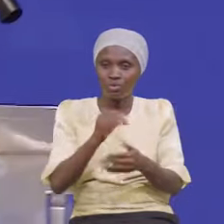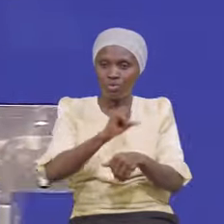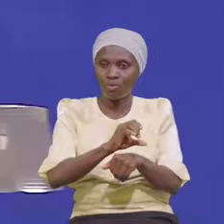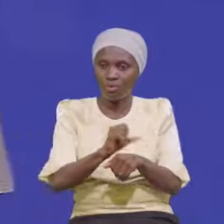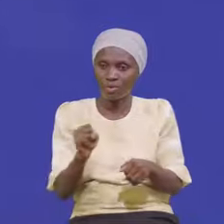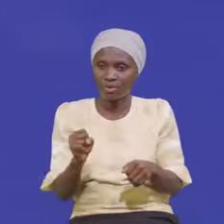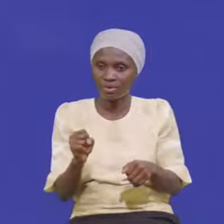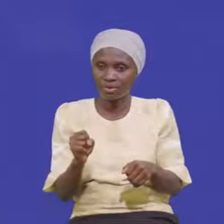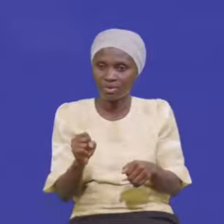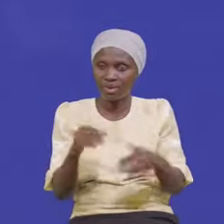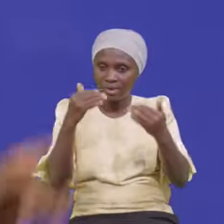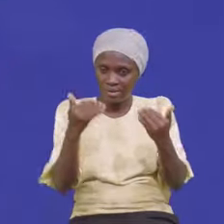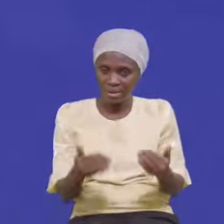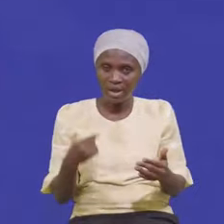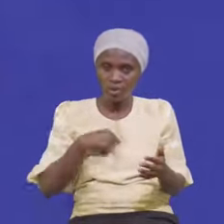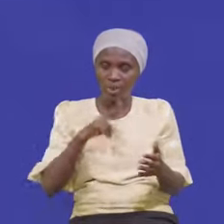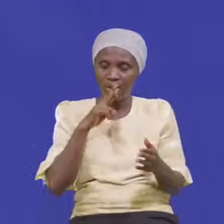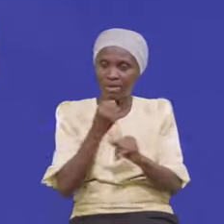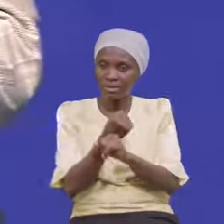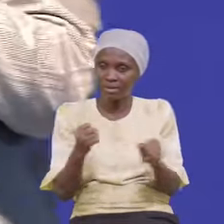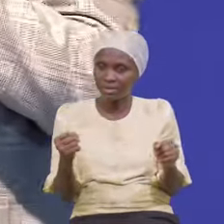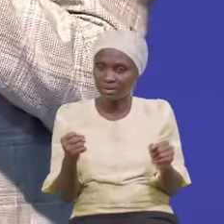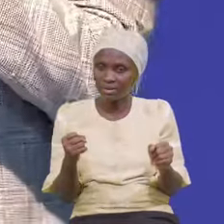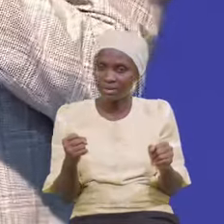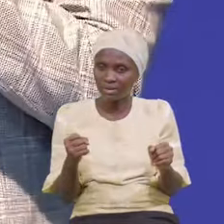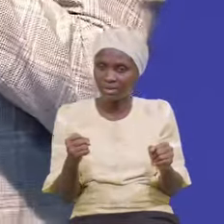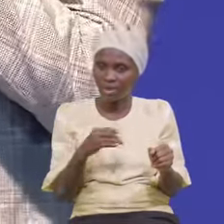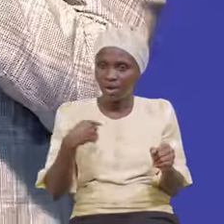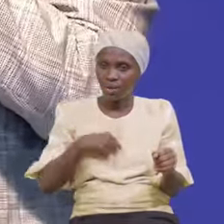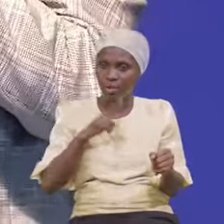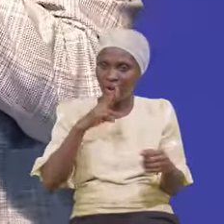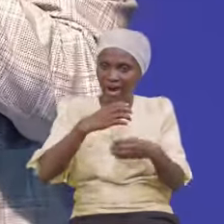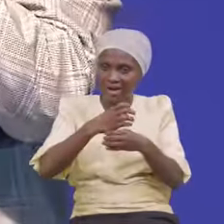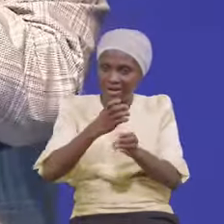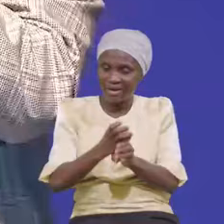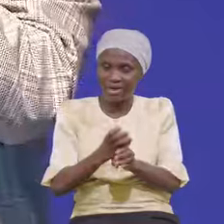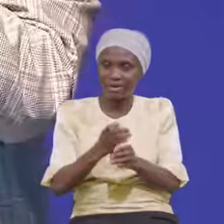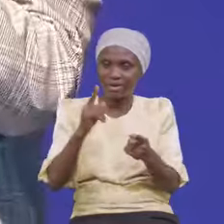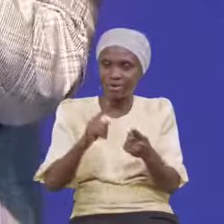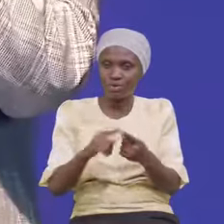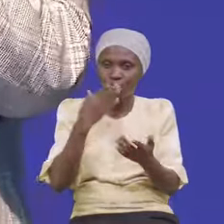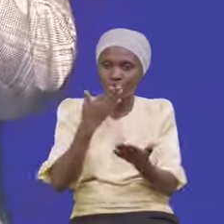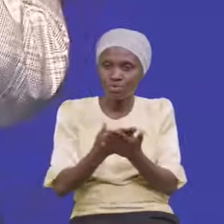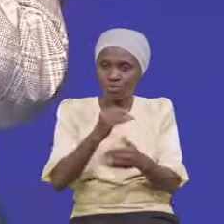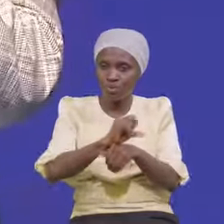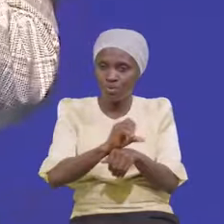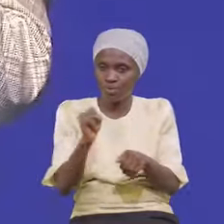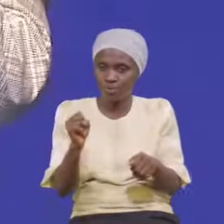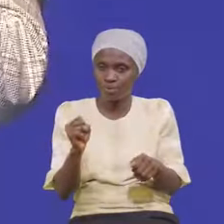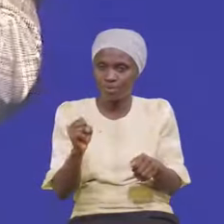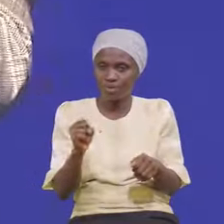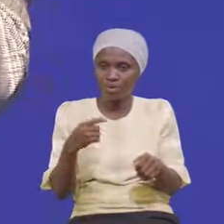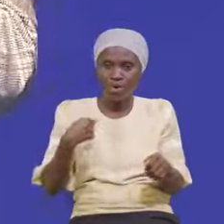చేశాడు. Now we are saved. ఇప్పుడు మనం రక్షించబడ్డాం. We are created unto good works. మనము మంచి కార్యాల కోసం సృజించబడ్డాం. We don't